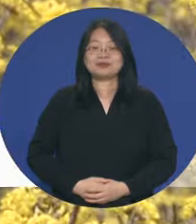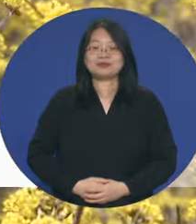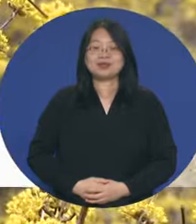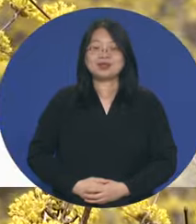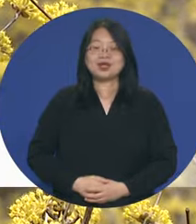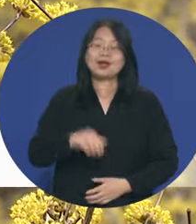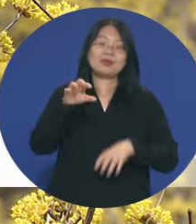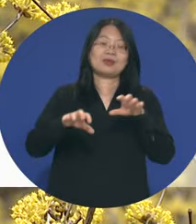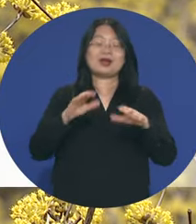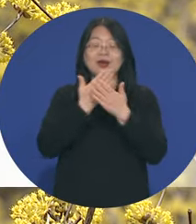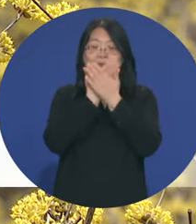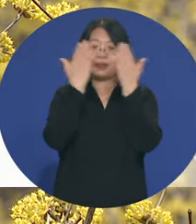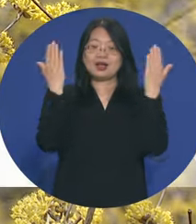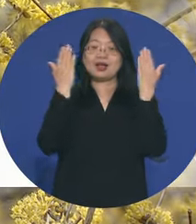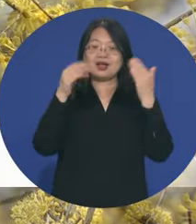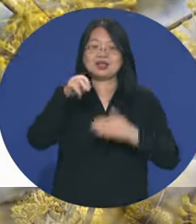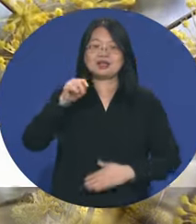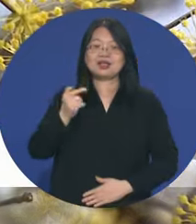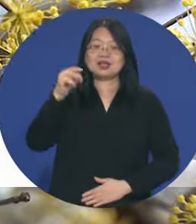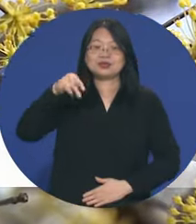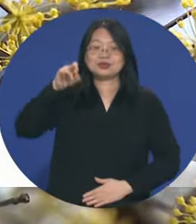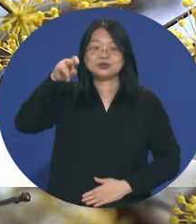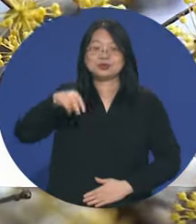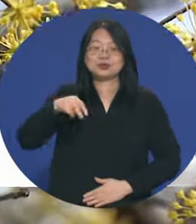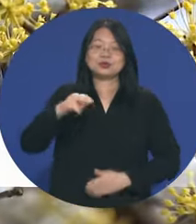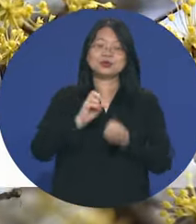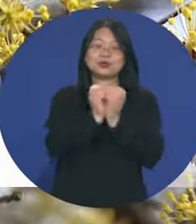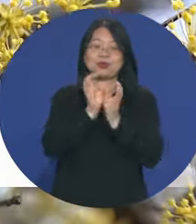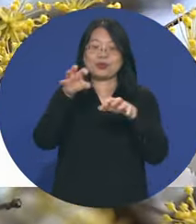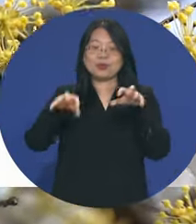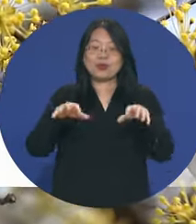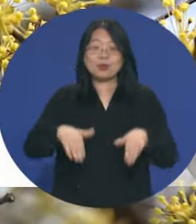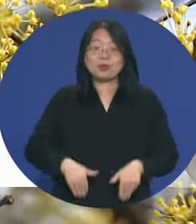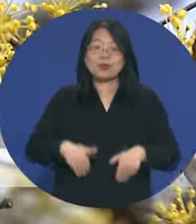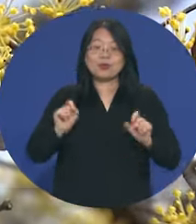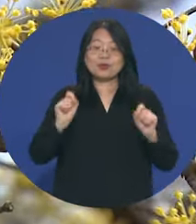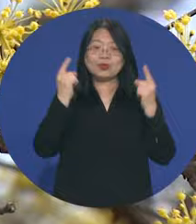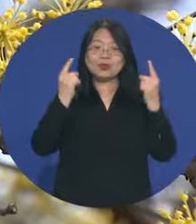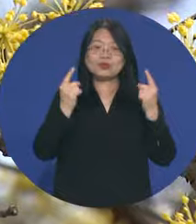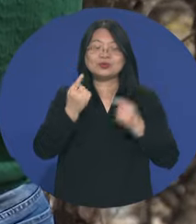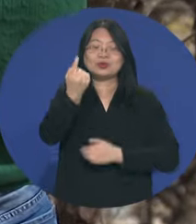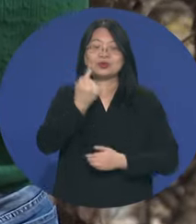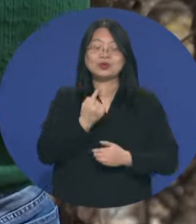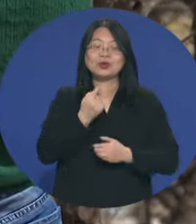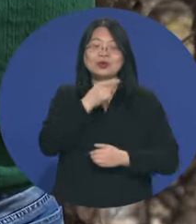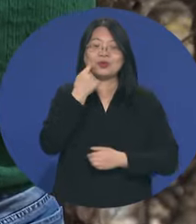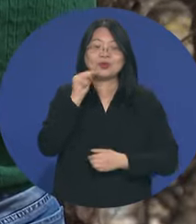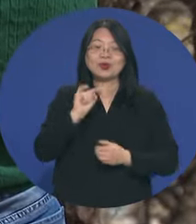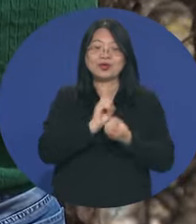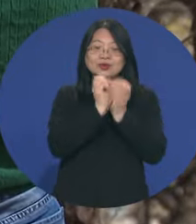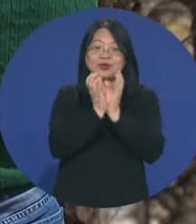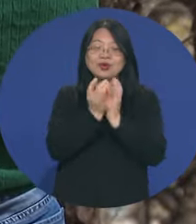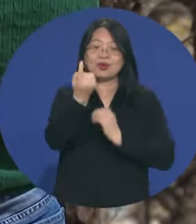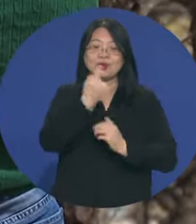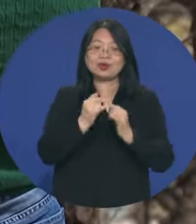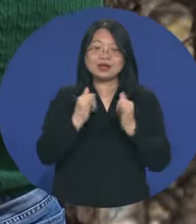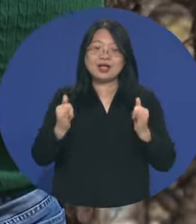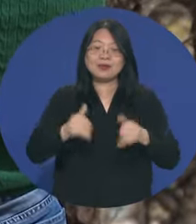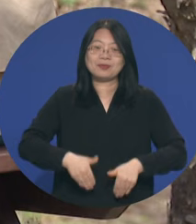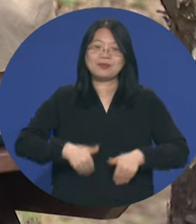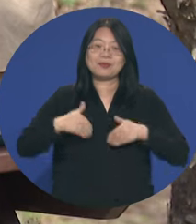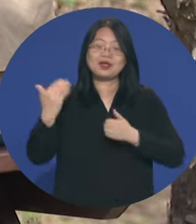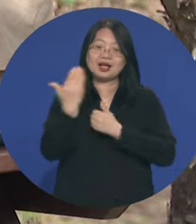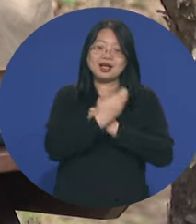온 마을을 환하게 밝히는 산수유꽃 군락지. 봄과 함께 찾아온 노란 꽃이 찾아온 사람들을 포근하게